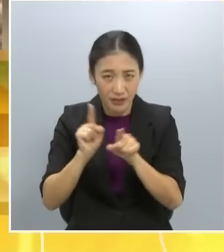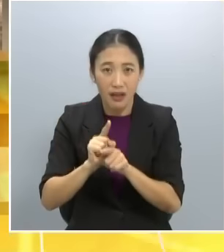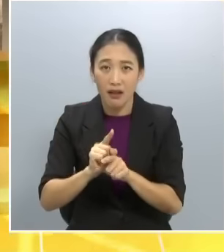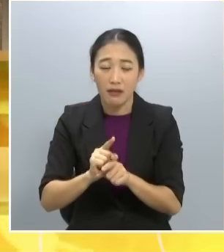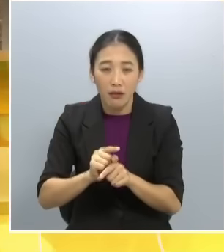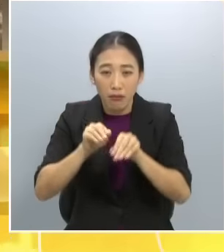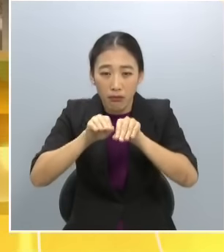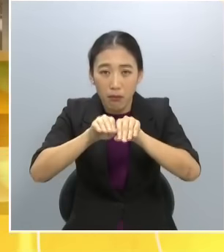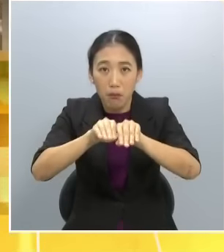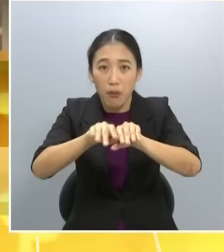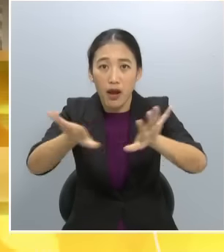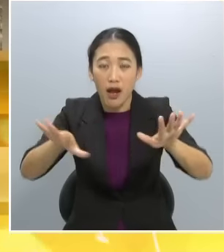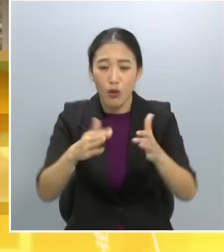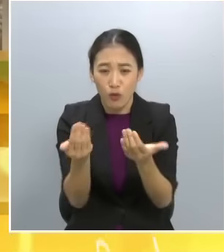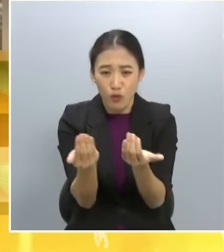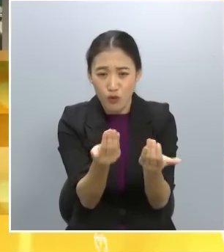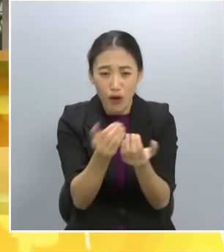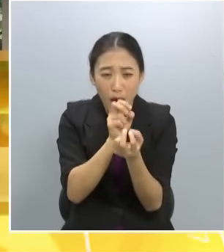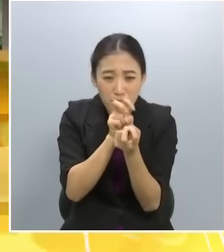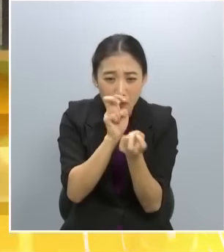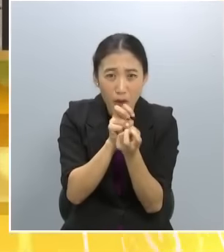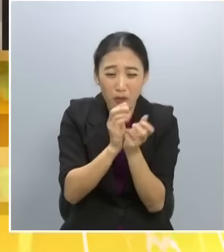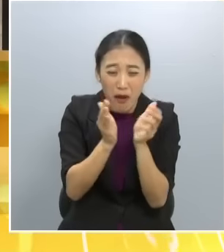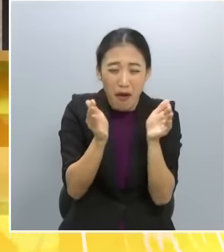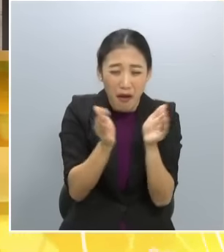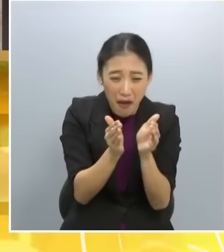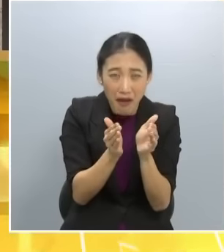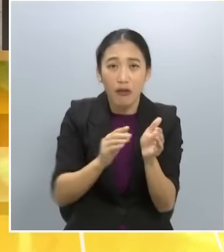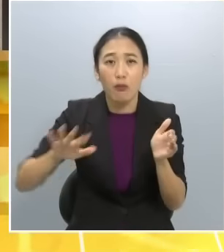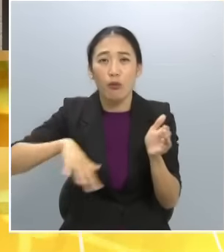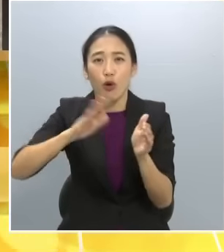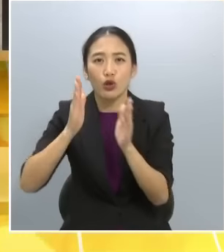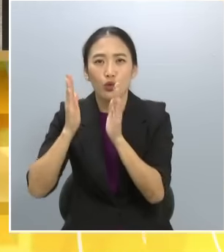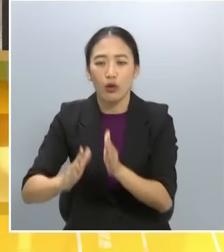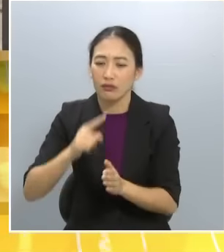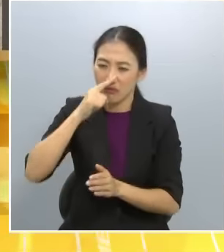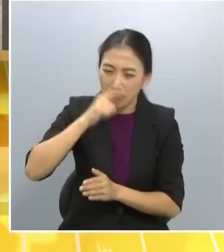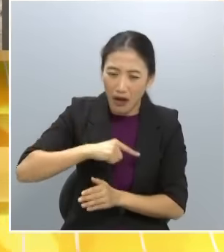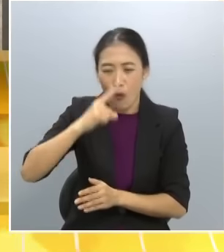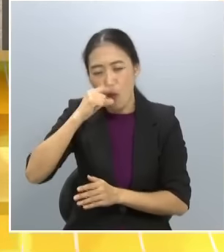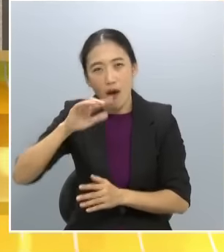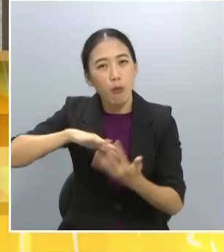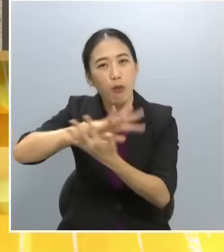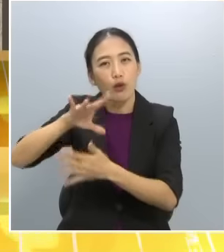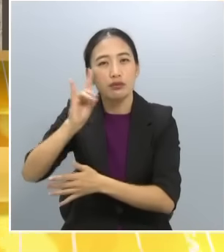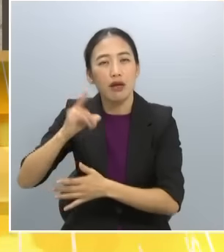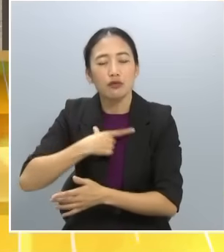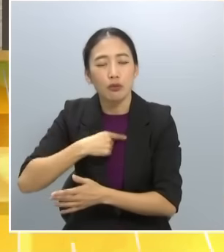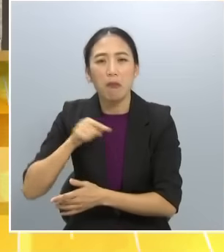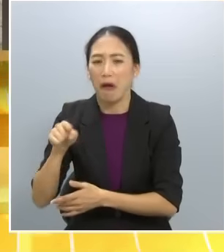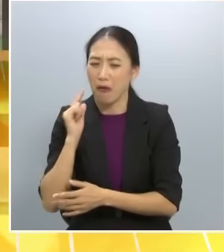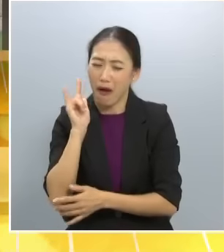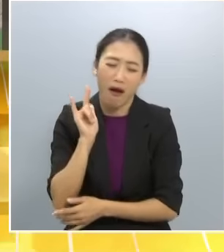มูเด้งสร้างความฮือฮาให้กับแฟนๆในประเทศไทยและต่างชาติที่รักสัตว์แล้วก็เล่าถึงประวัติของหมูเด้งนะคะ BBC บอกด้